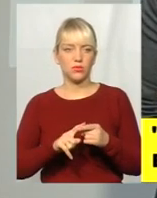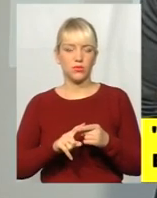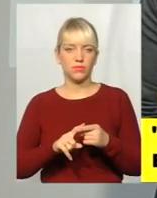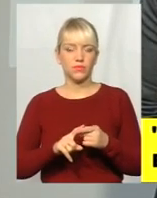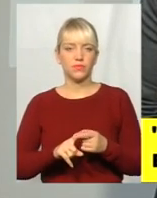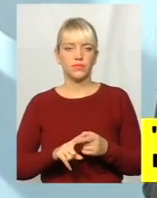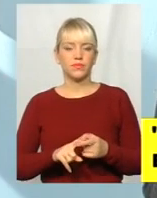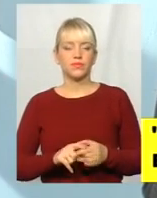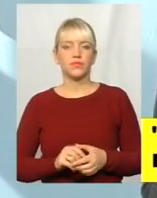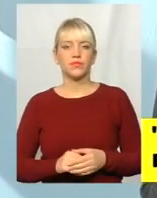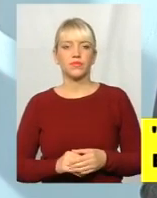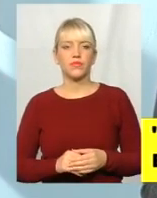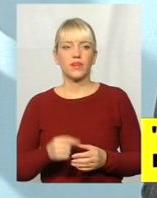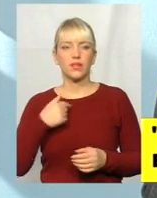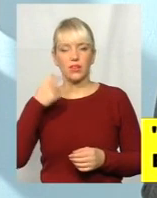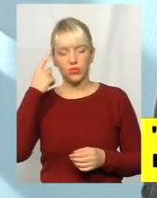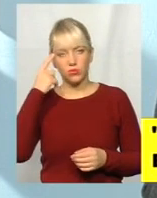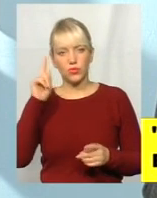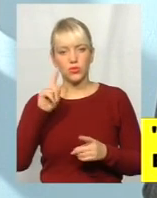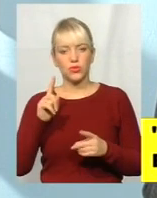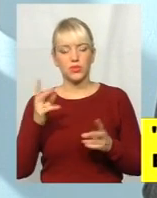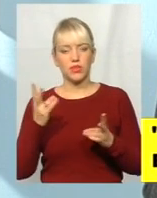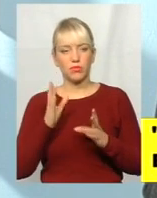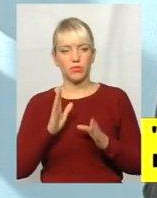чекати? Я думаю, що його слід чекати